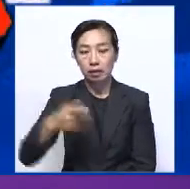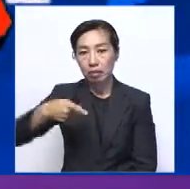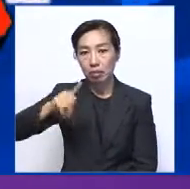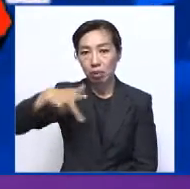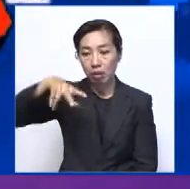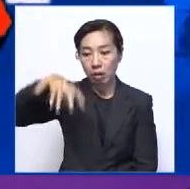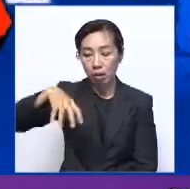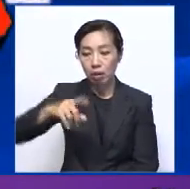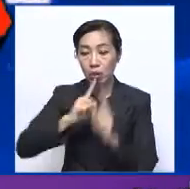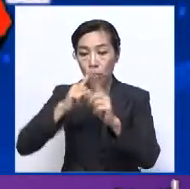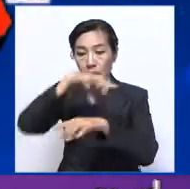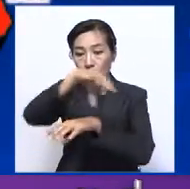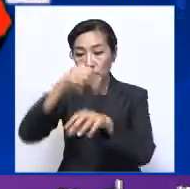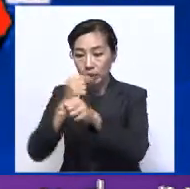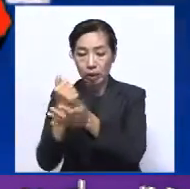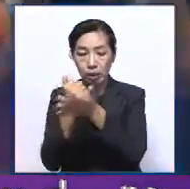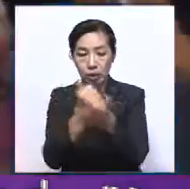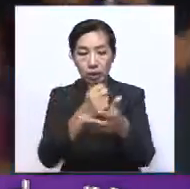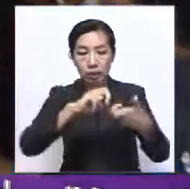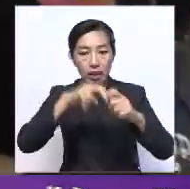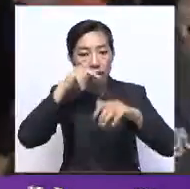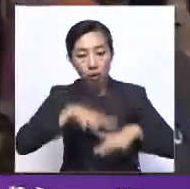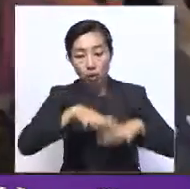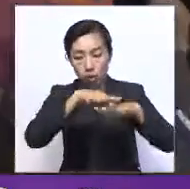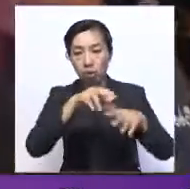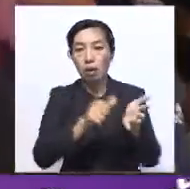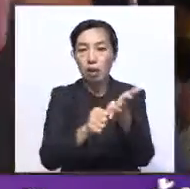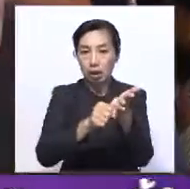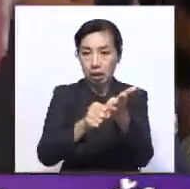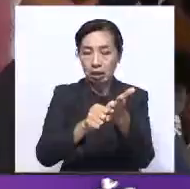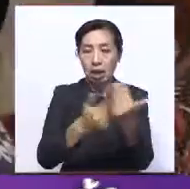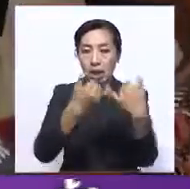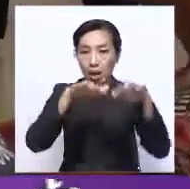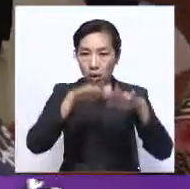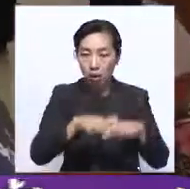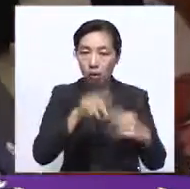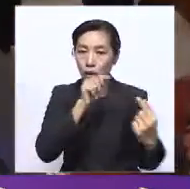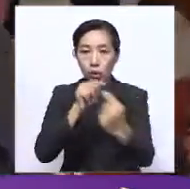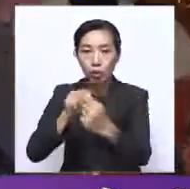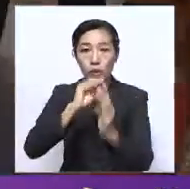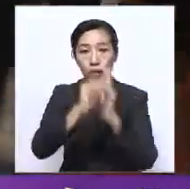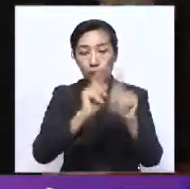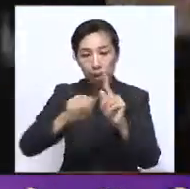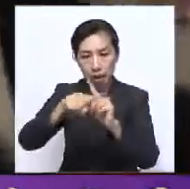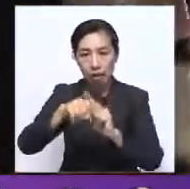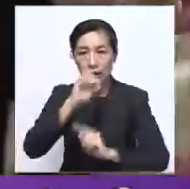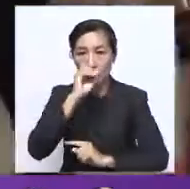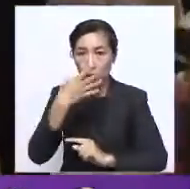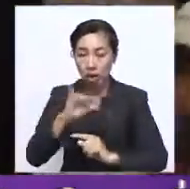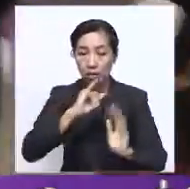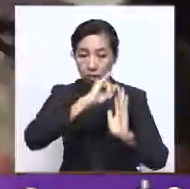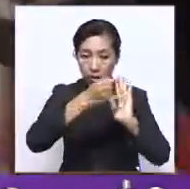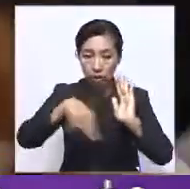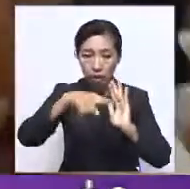านที่เกี่ยวข้องแก้ไขปัญหาอุทกภัยให้สอดคล้องกับสถานการณ์ในแต่ละพื้นที่พร้อมกำชับจังหวัดที่สถาน